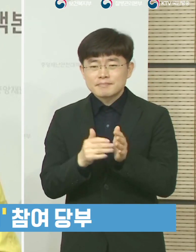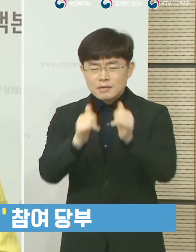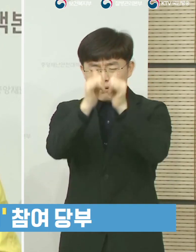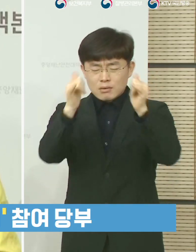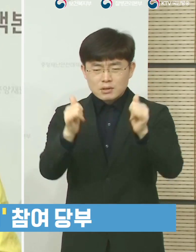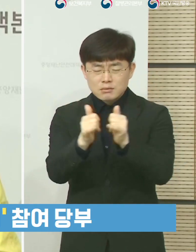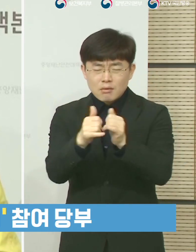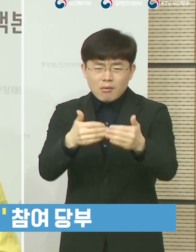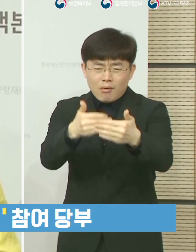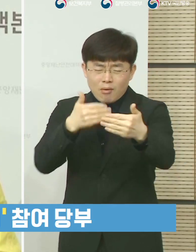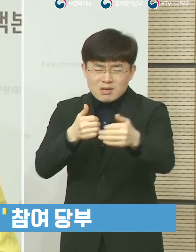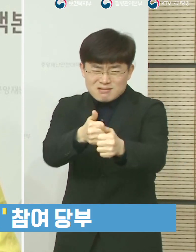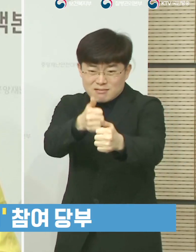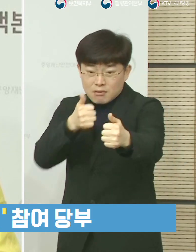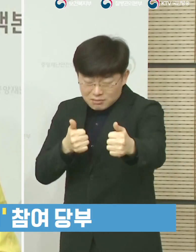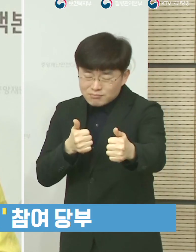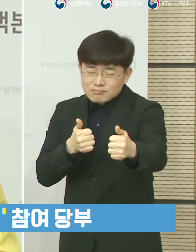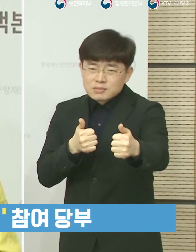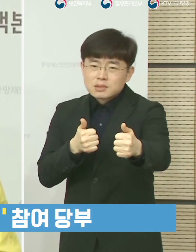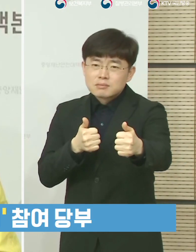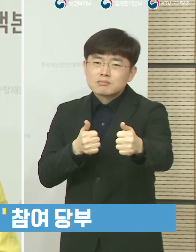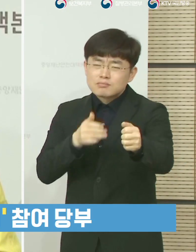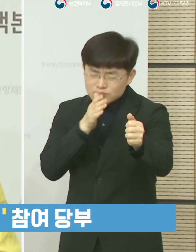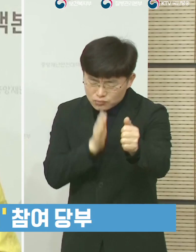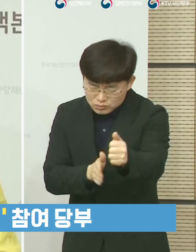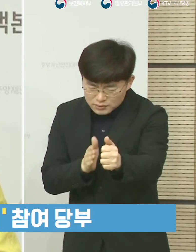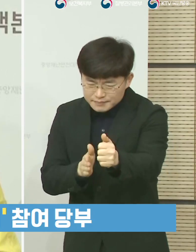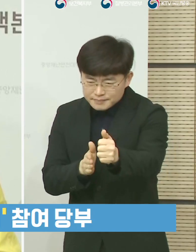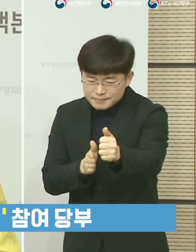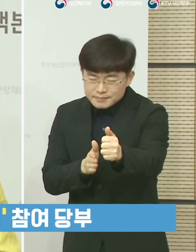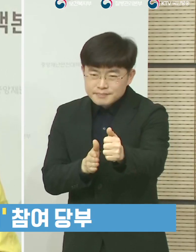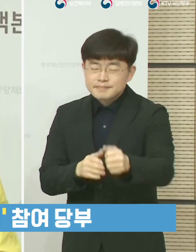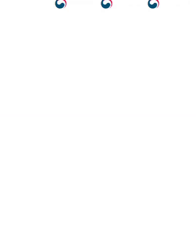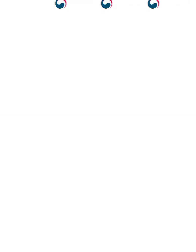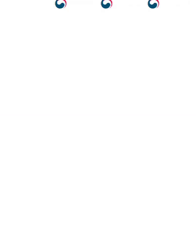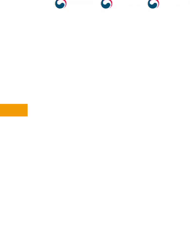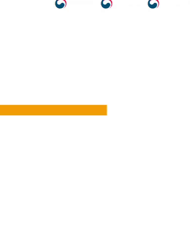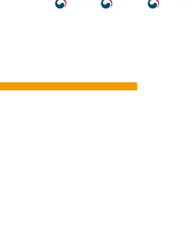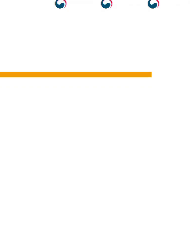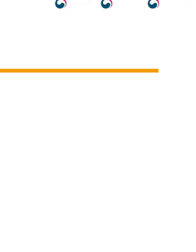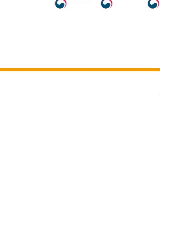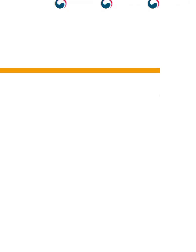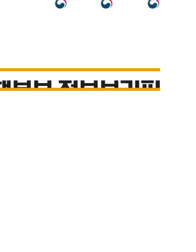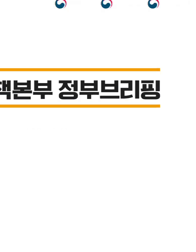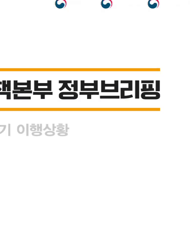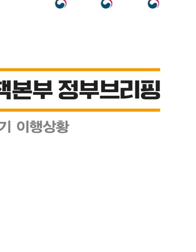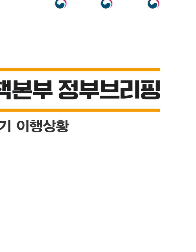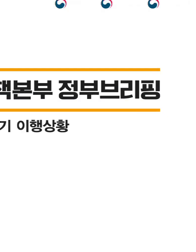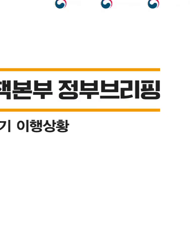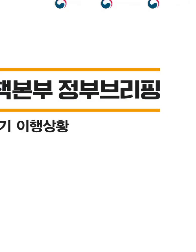사회적 거리두기에 참여해 주실 것을 다시 한 번 더 부탁드립니다.